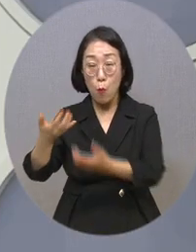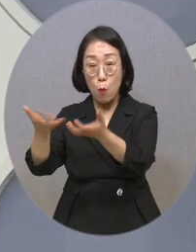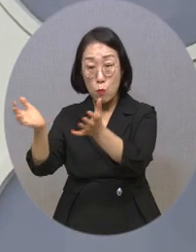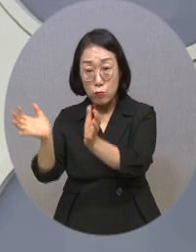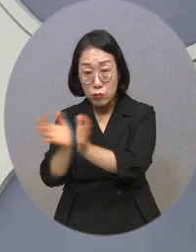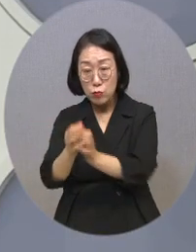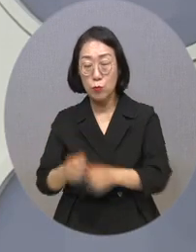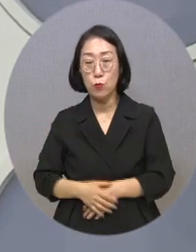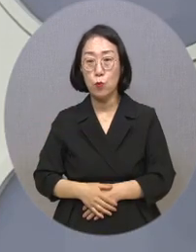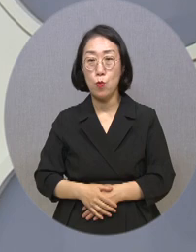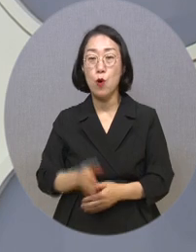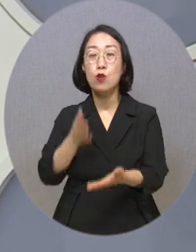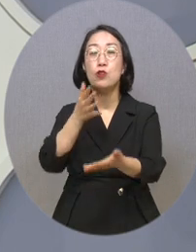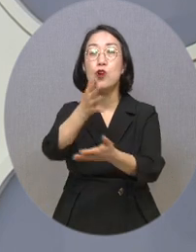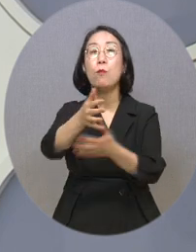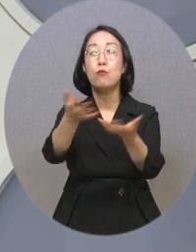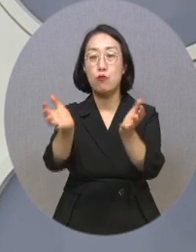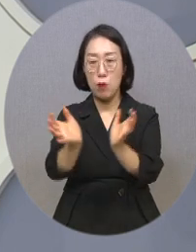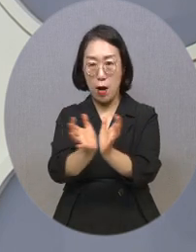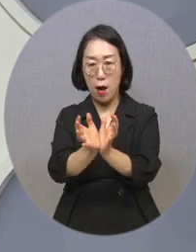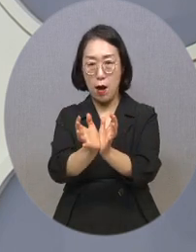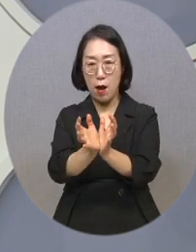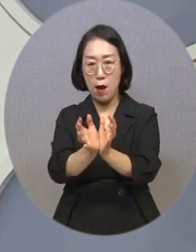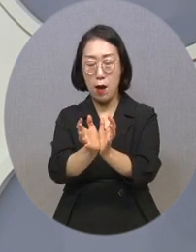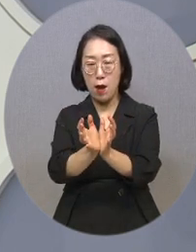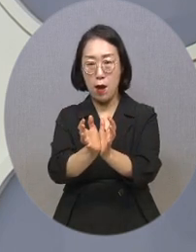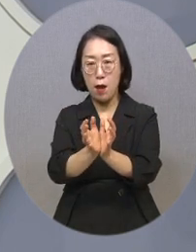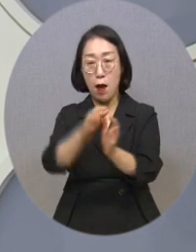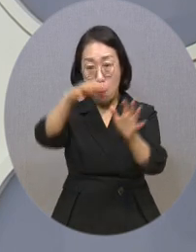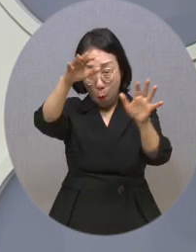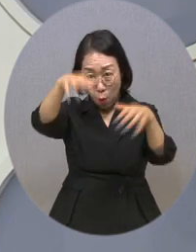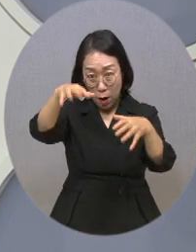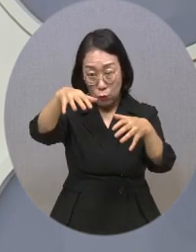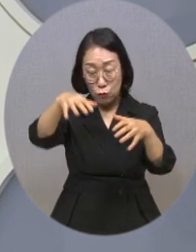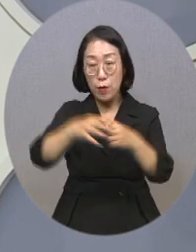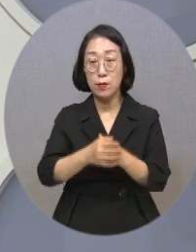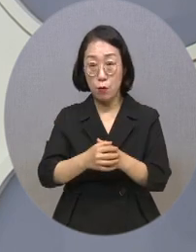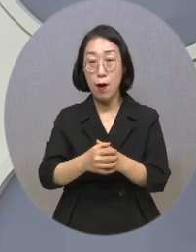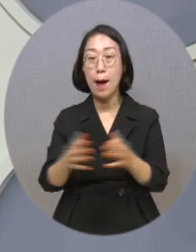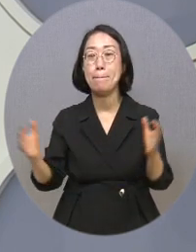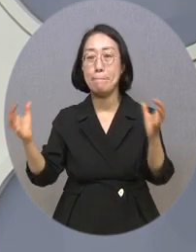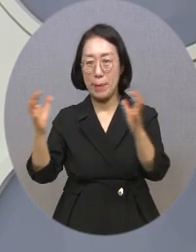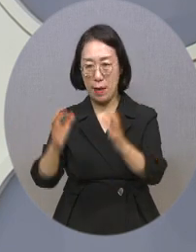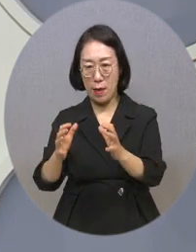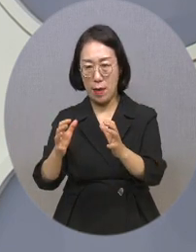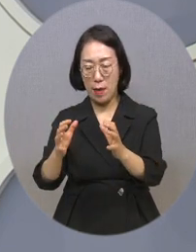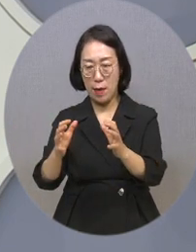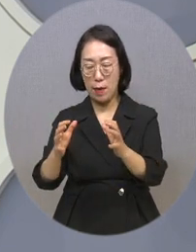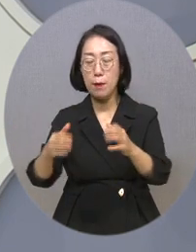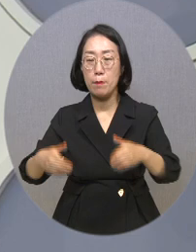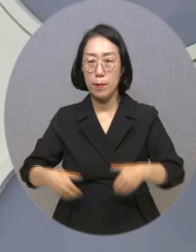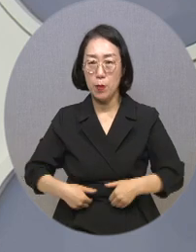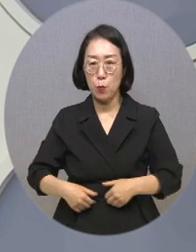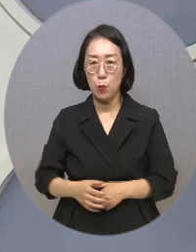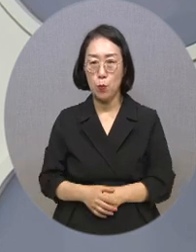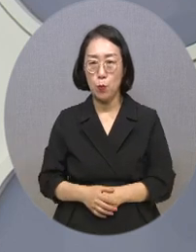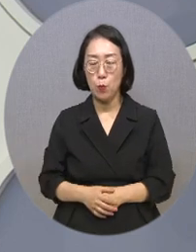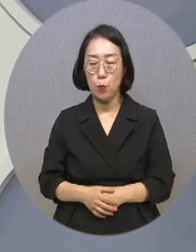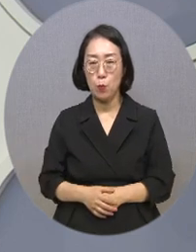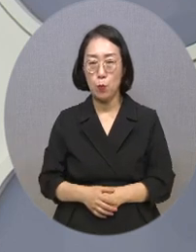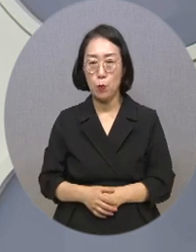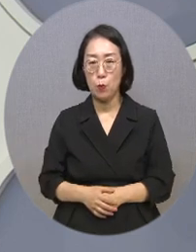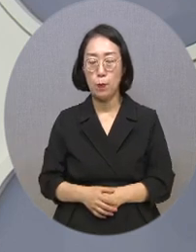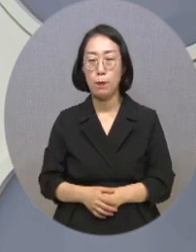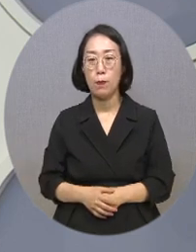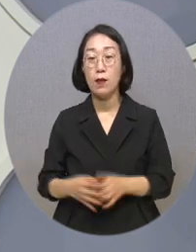축은 전문가 집단을 다 몰아서 같이 해야 된다고 생각했습니다. 그리고 이런 사단법인을 하려면은